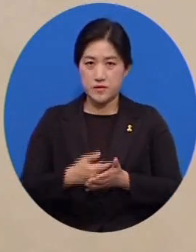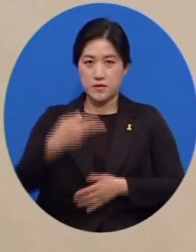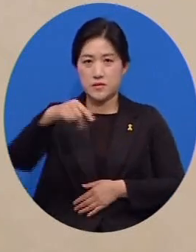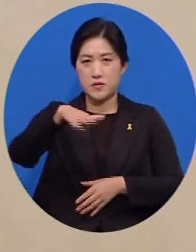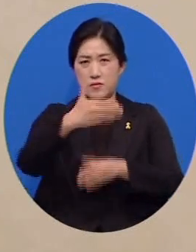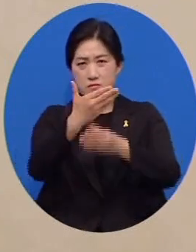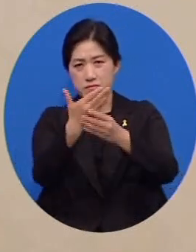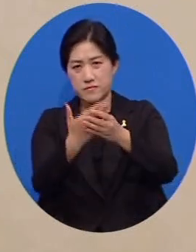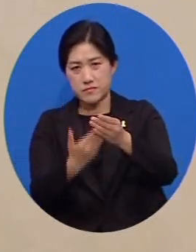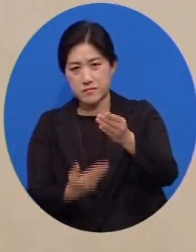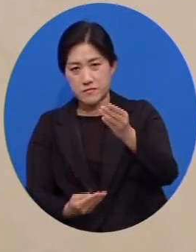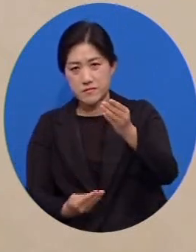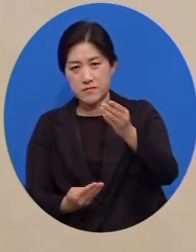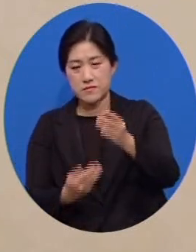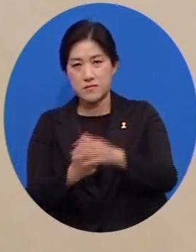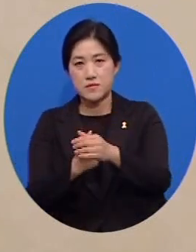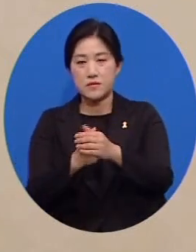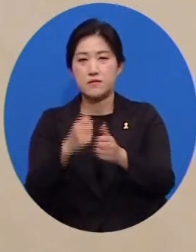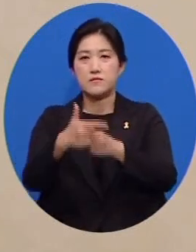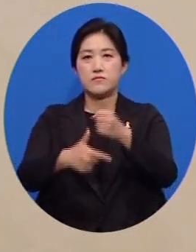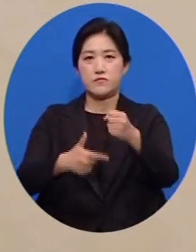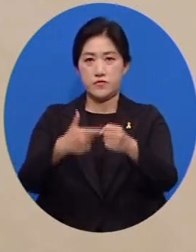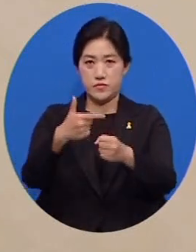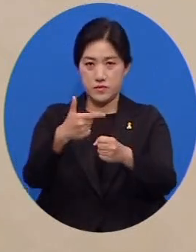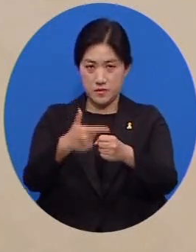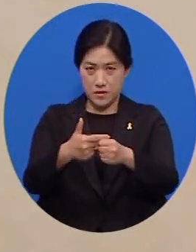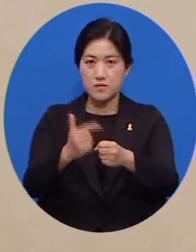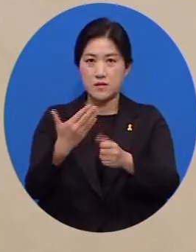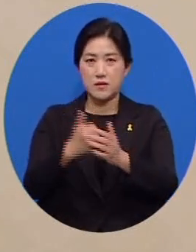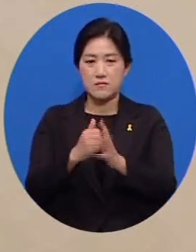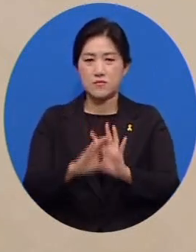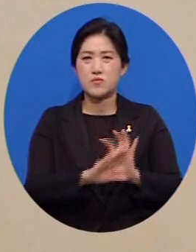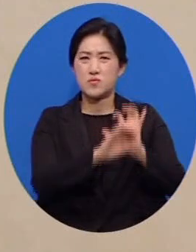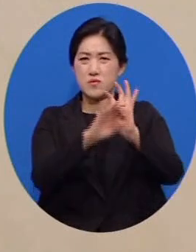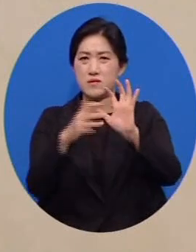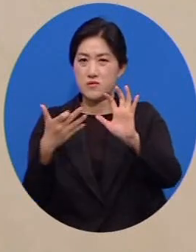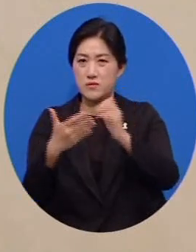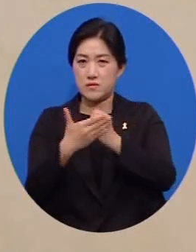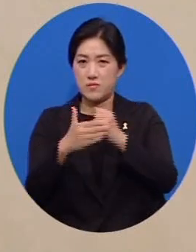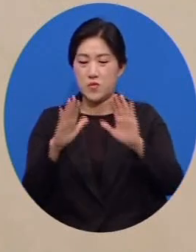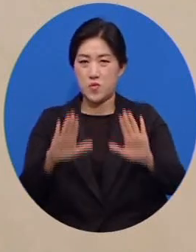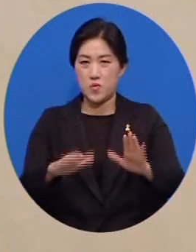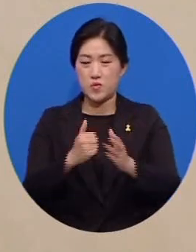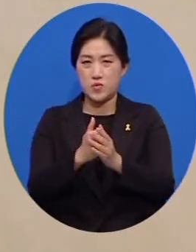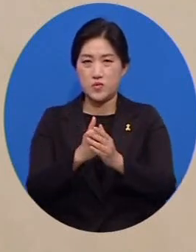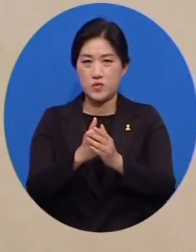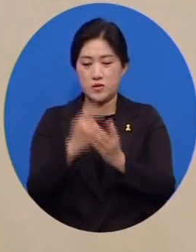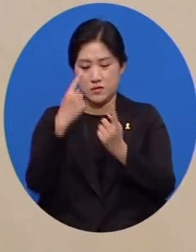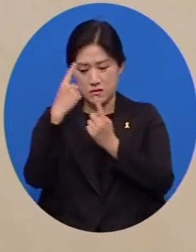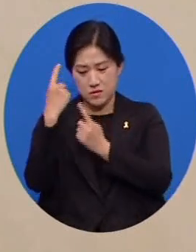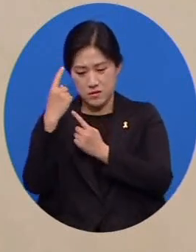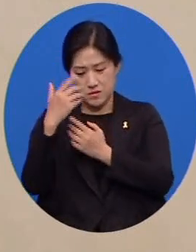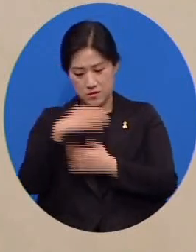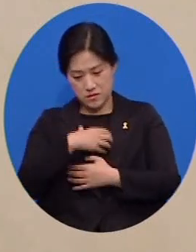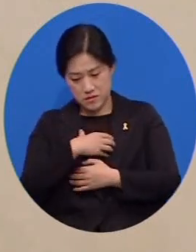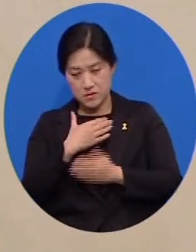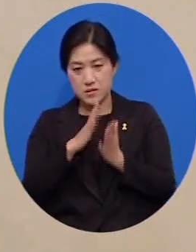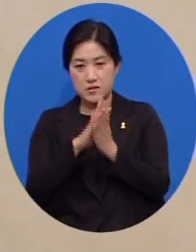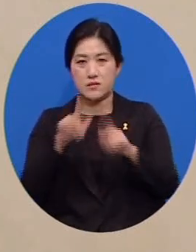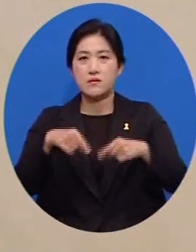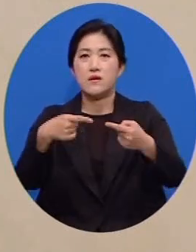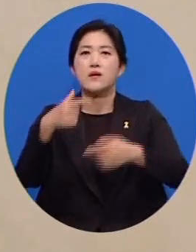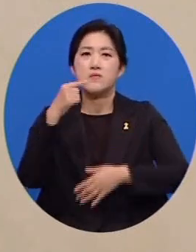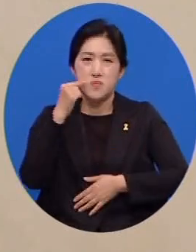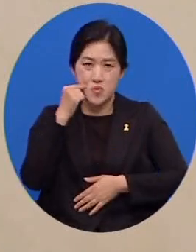세월호 6주기입니다. 코로나19로 오늘 추모식에 직접 참석하지 못하고